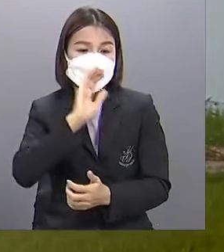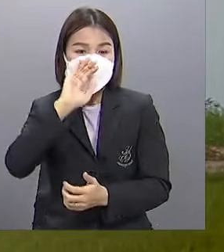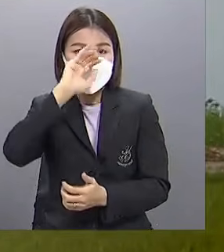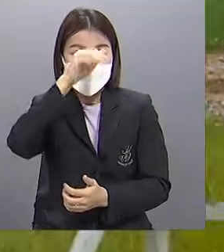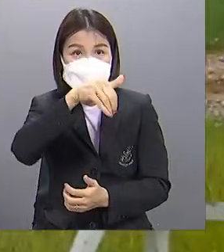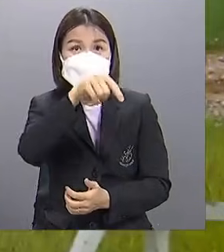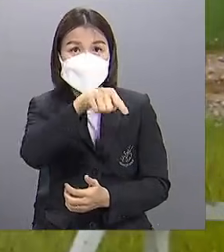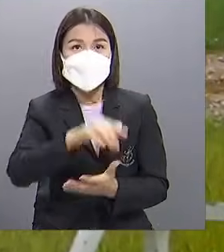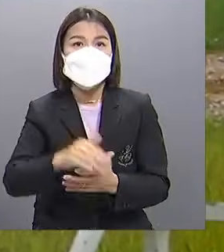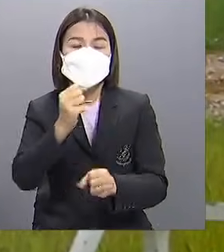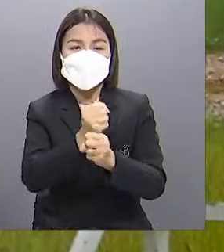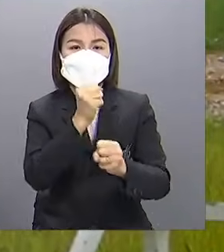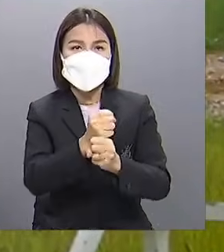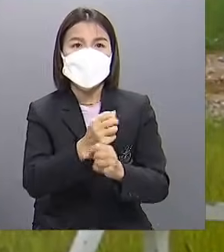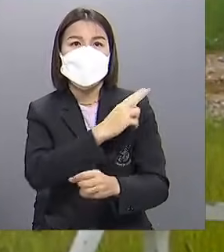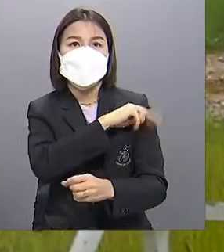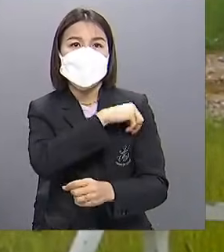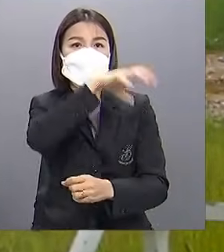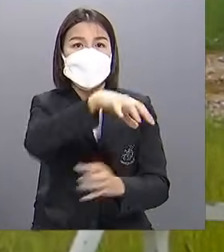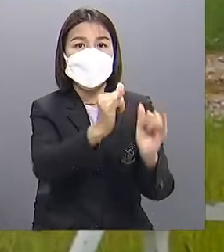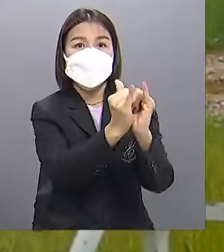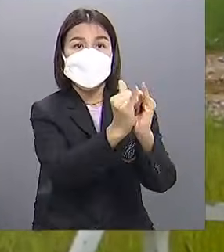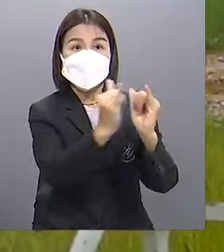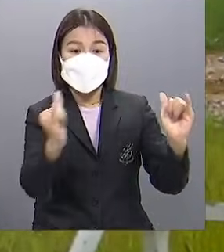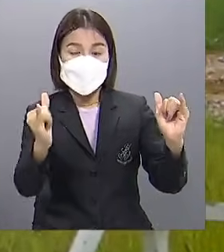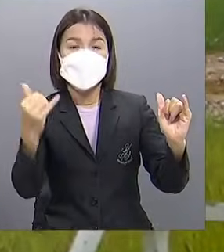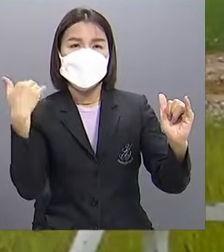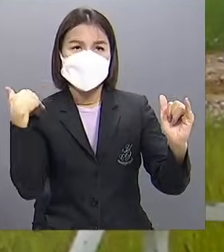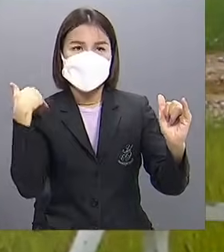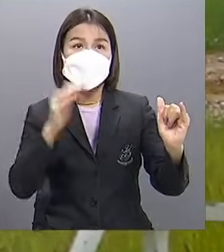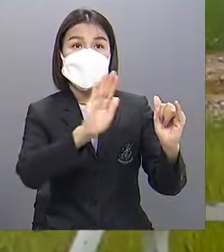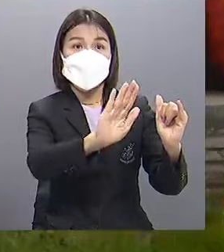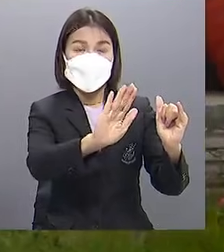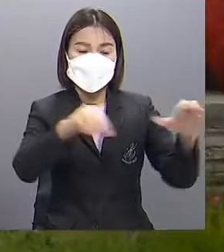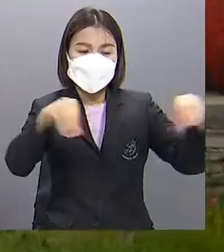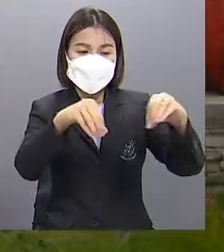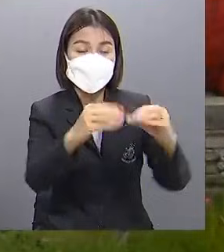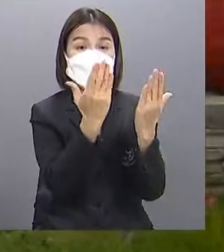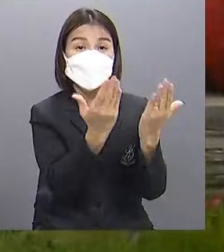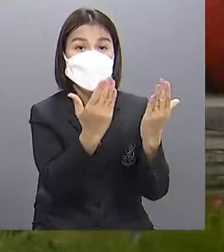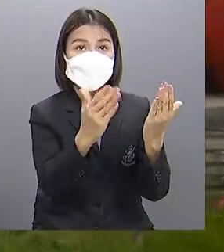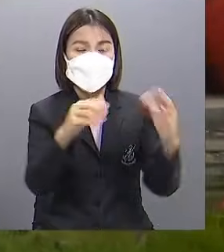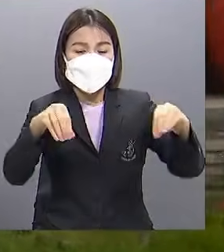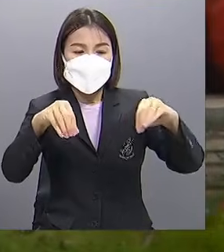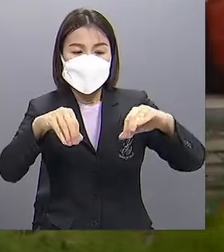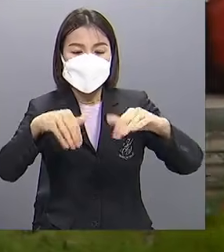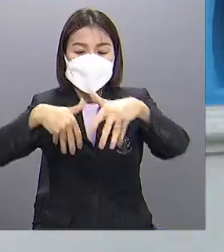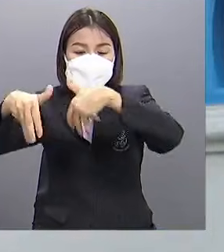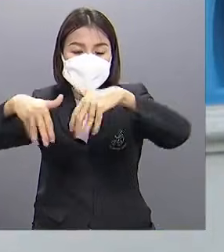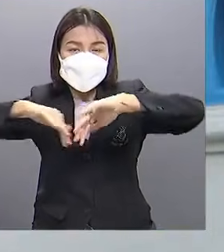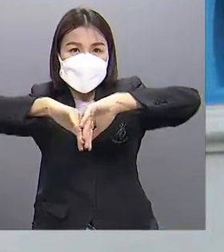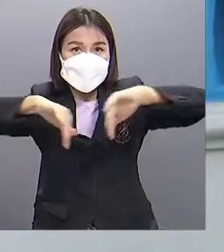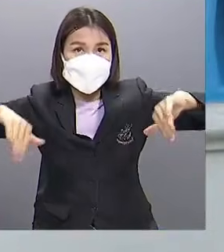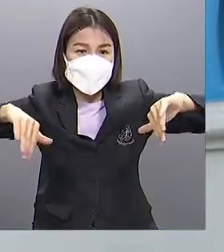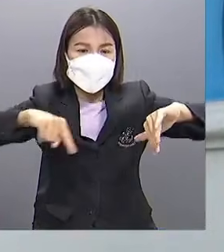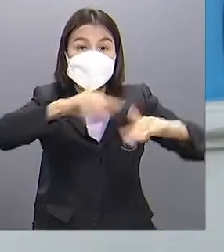นามภายในโรงงานอิสลามศึกษาซึ่งอยู่ห่างจากพื้นที่ชุมชนโดยมีการปรับอาคารเรียนบนพื้นที่